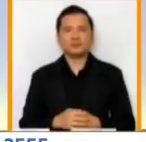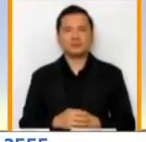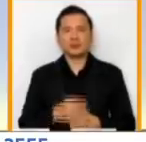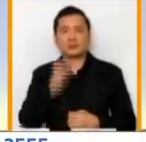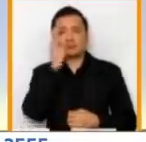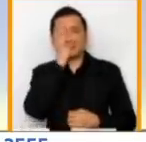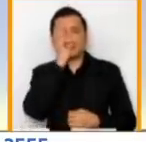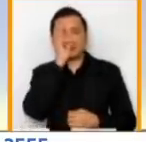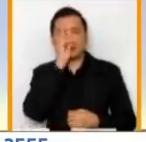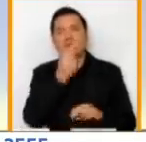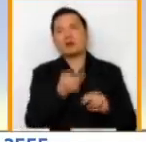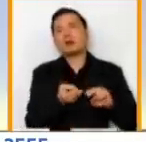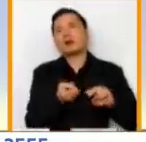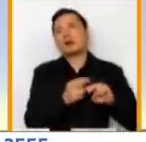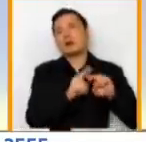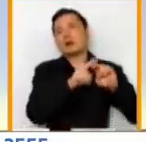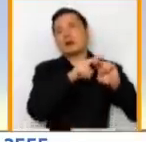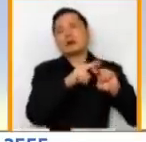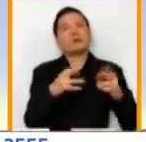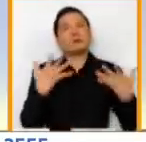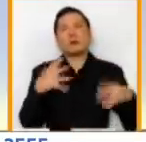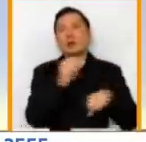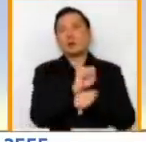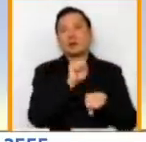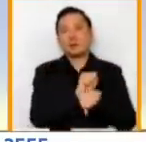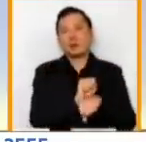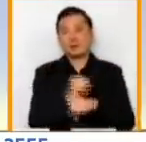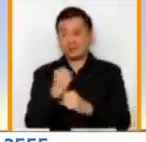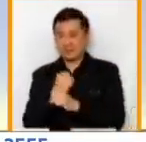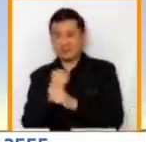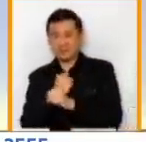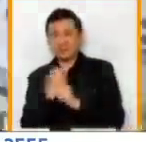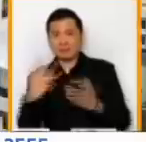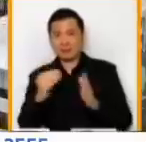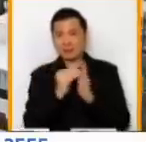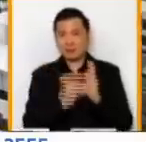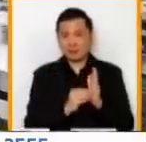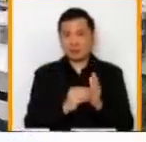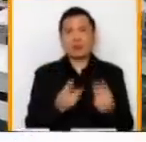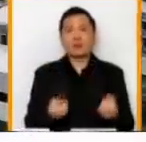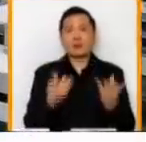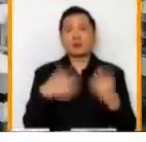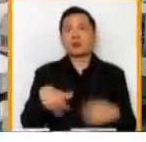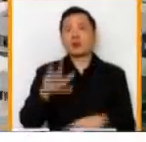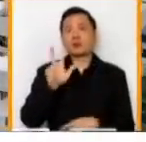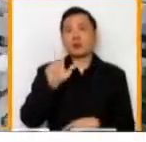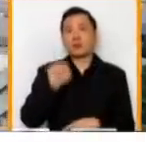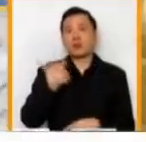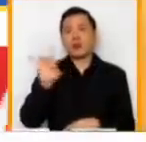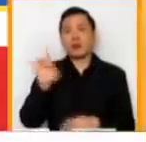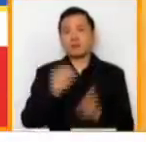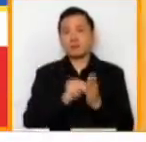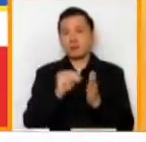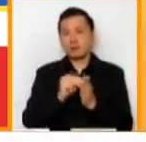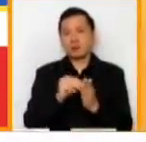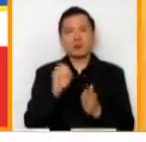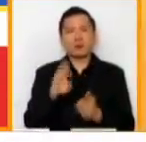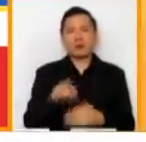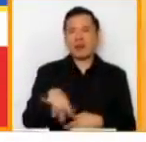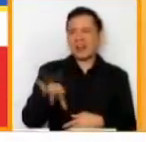trabaho nitong Agosto ayon sa Philippine Statistics Authority. Umabot po yan sa 3.88 million o katumbas ng